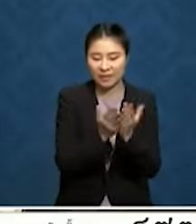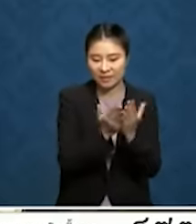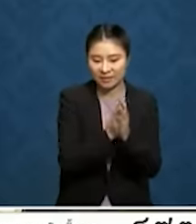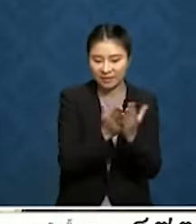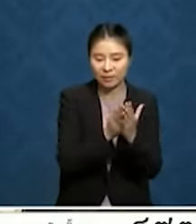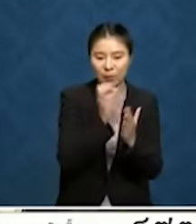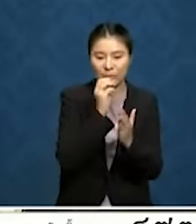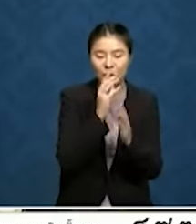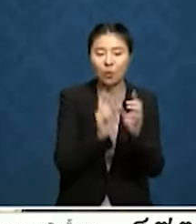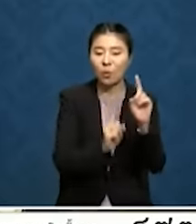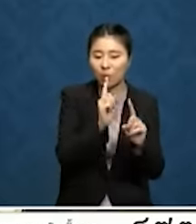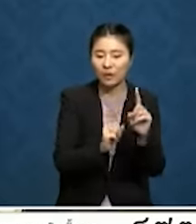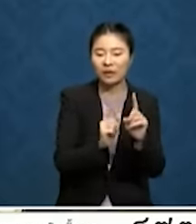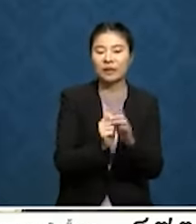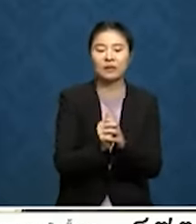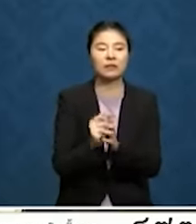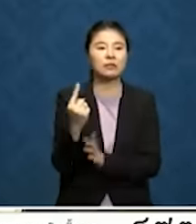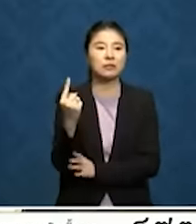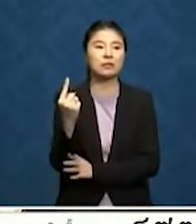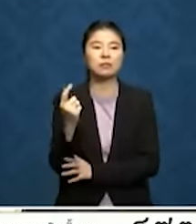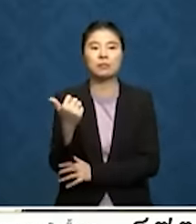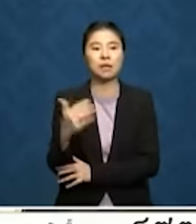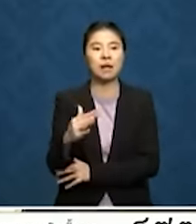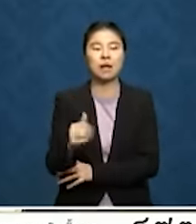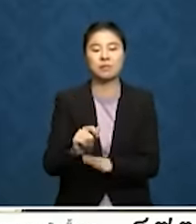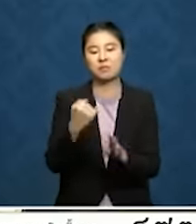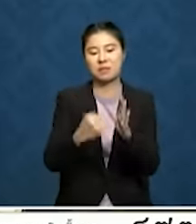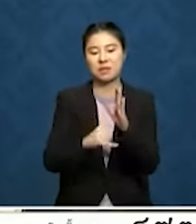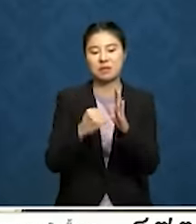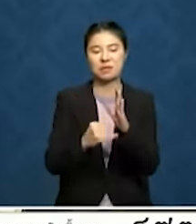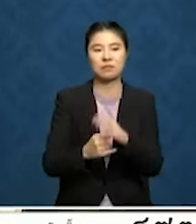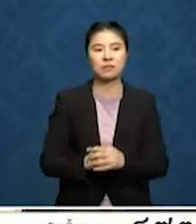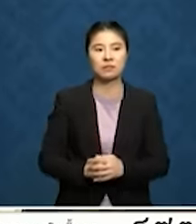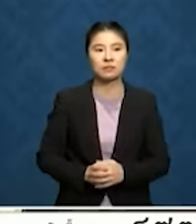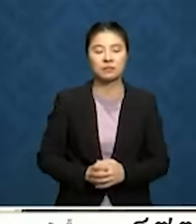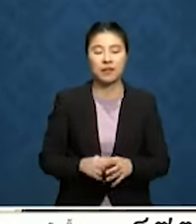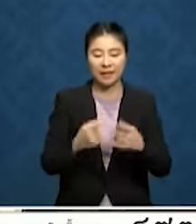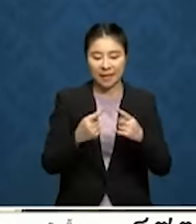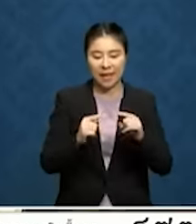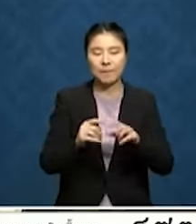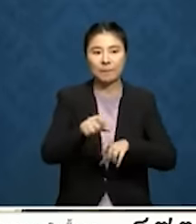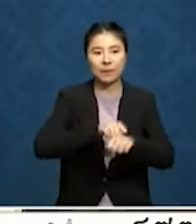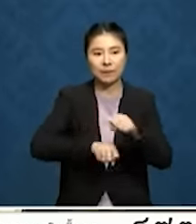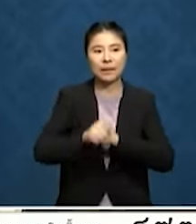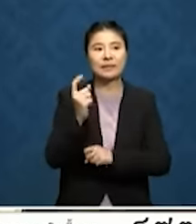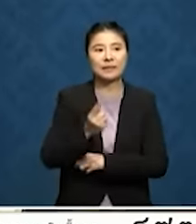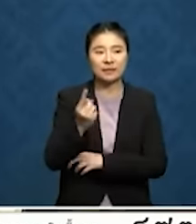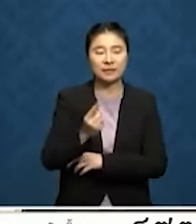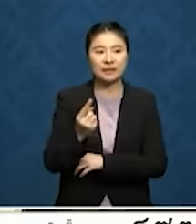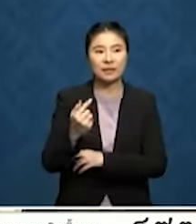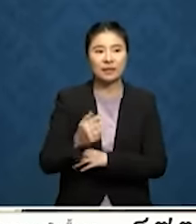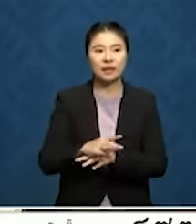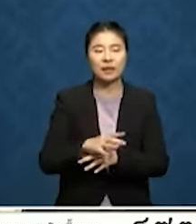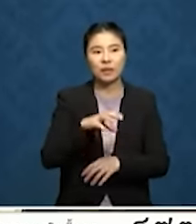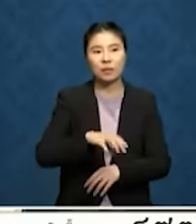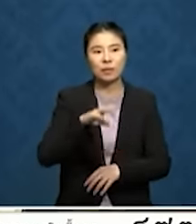ถือหุ้นเพียงหุ้นเดียวก็มีความผิดแล้วทั้งที่เราทราบกันดีครับว่าในหลักปฏิบัตินั้นบริษัทเหล่านี้หลายๆบริษั